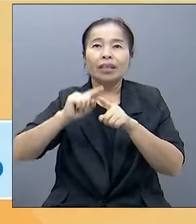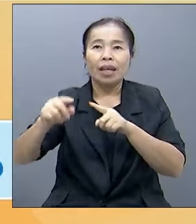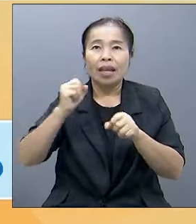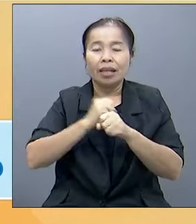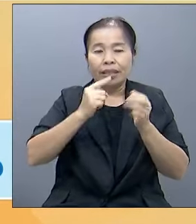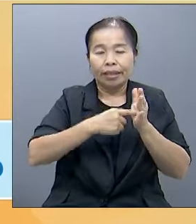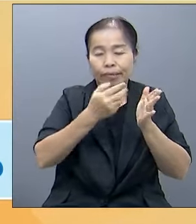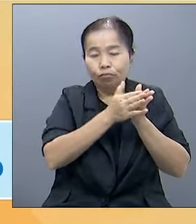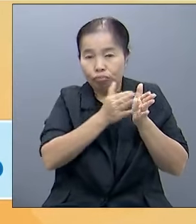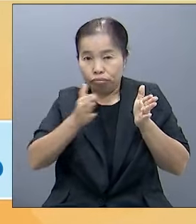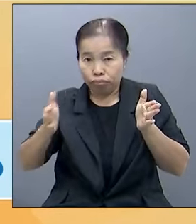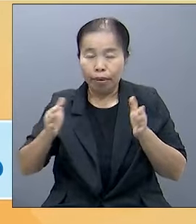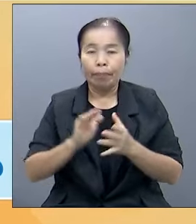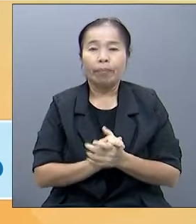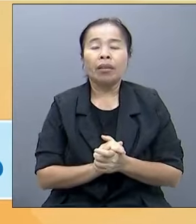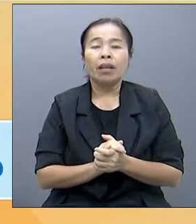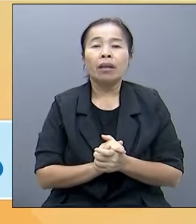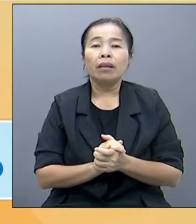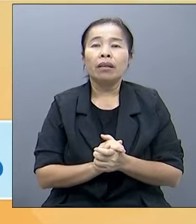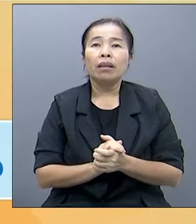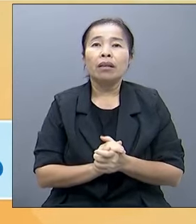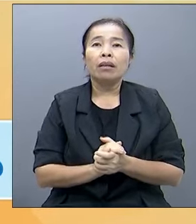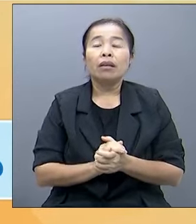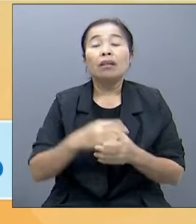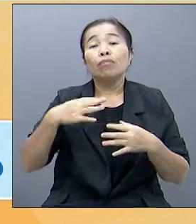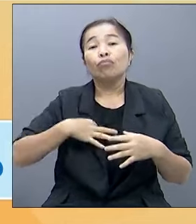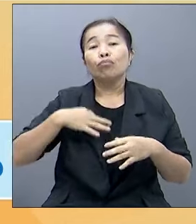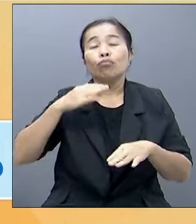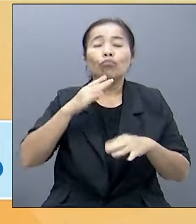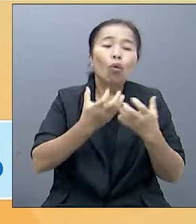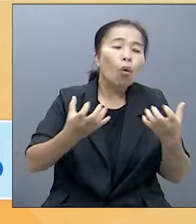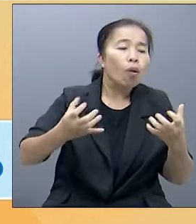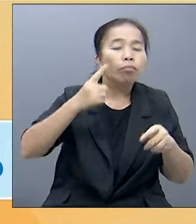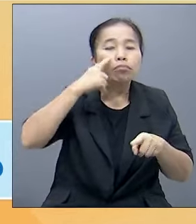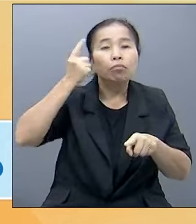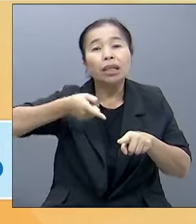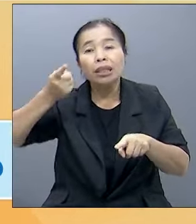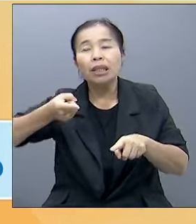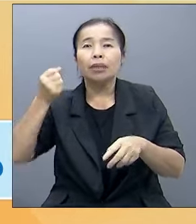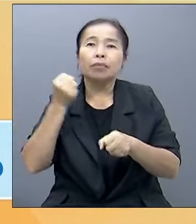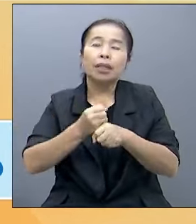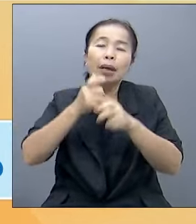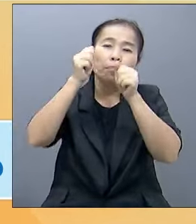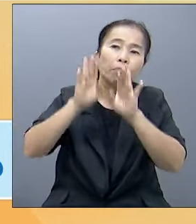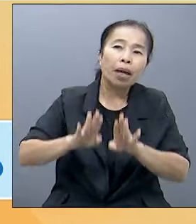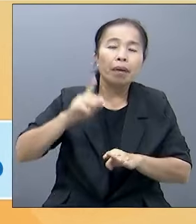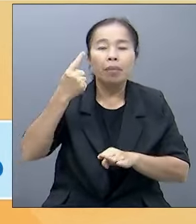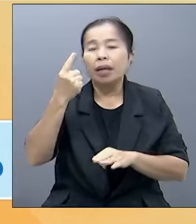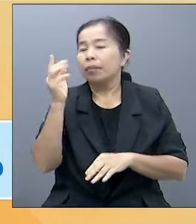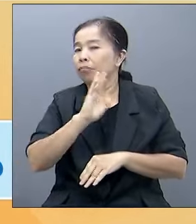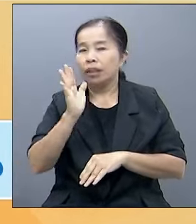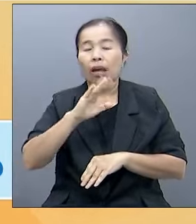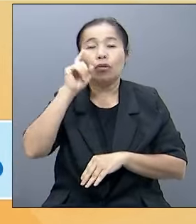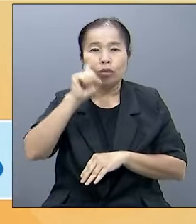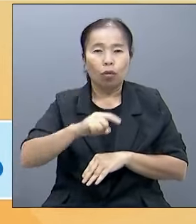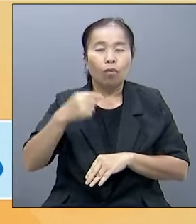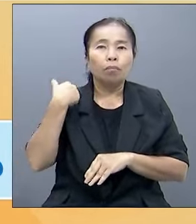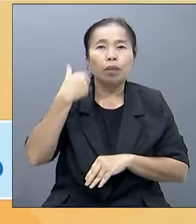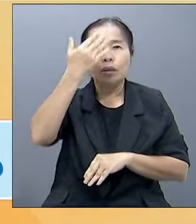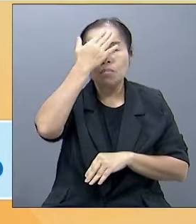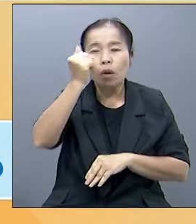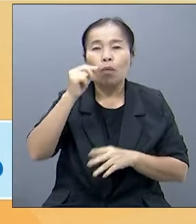ายน้ำนะคะคือไม่ได้หมายความว่าเอ้ยคุณเอาวัสดุแบบเดิมๆมาทำเป็นรูปแบบใหม่แต่ไม่ได้สนใจถึงกระบวนการเพราะว่าการรักสิ่งแว